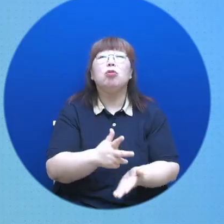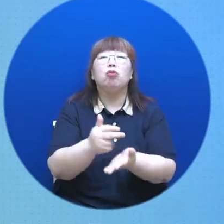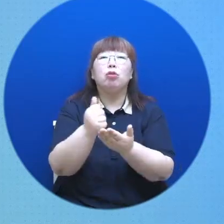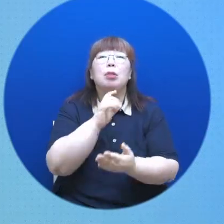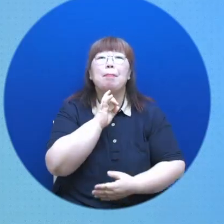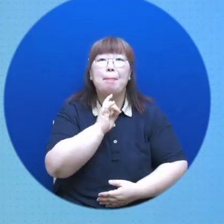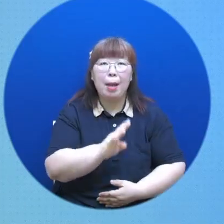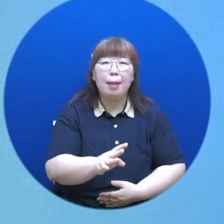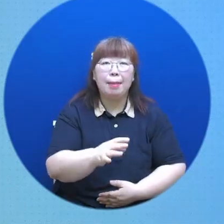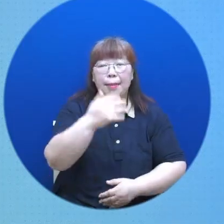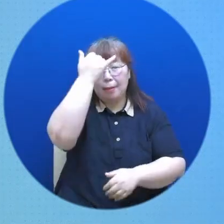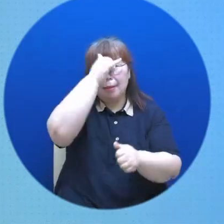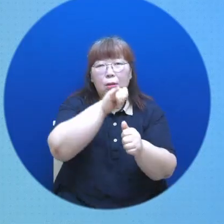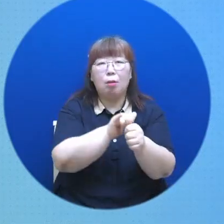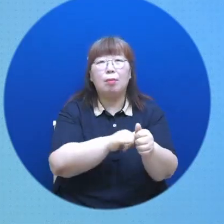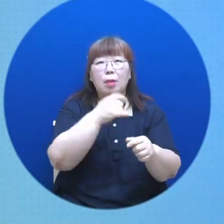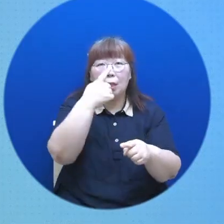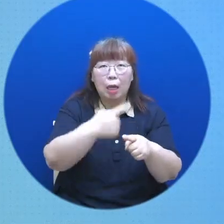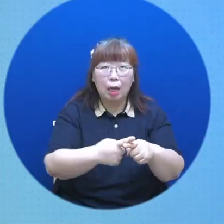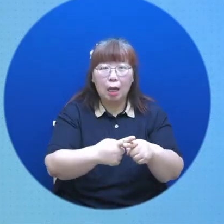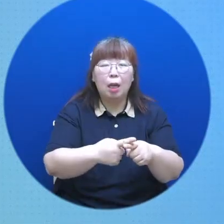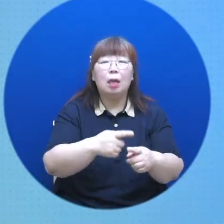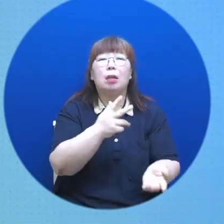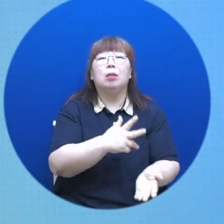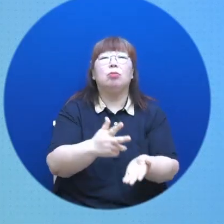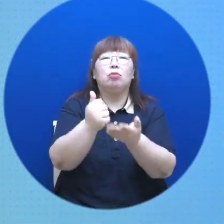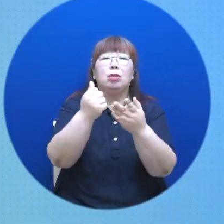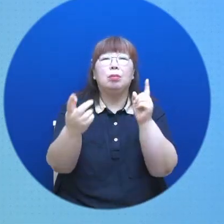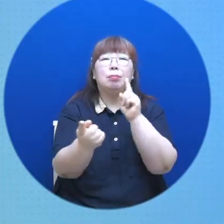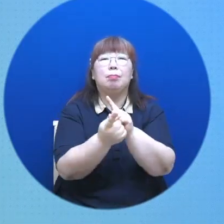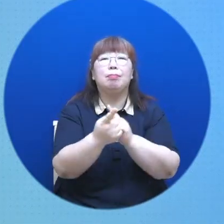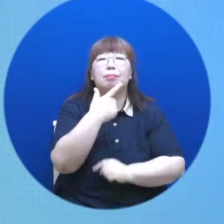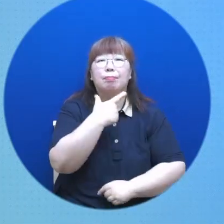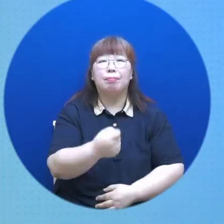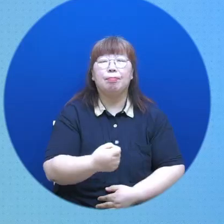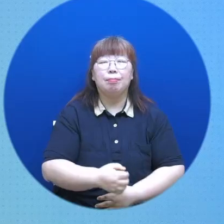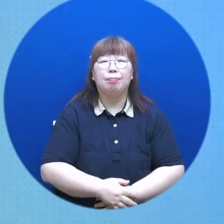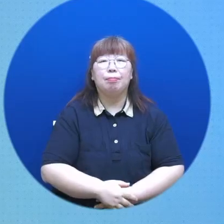주님만 섬기다가 주님 만나고 싶습니다.